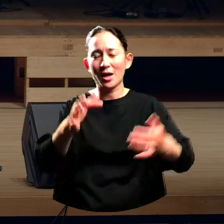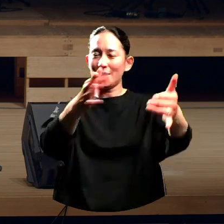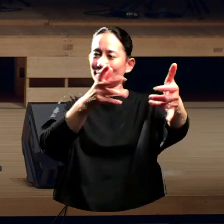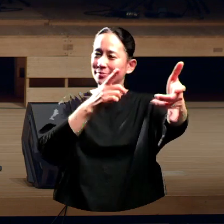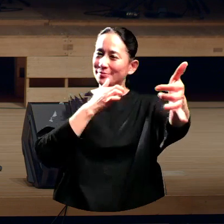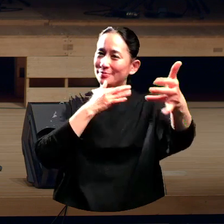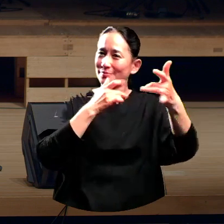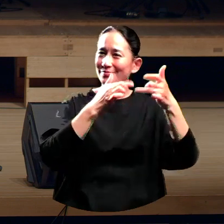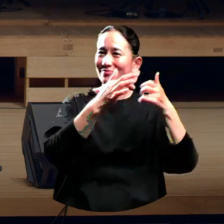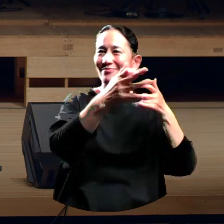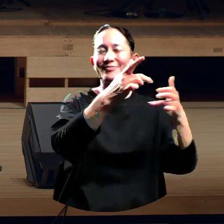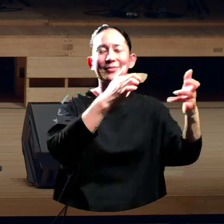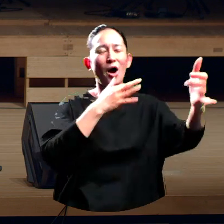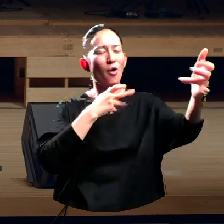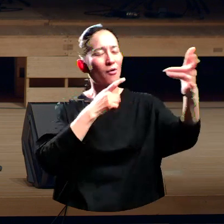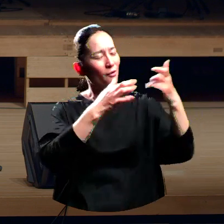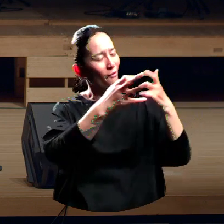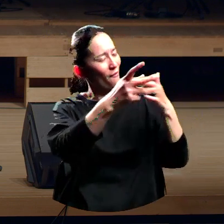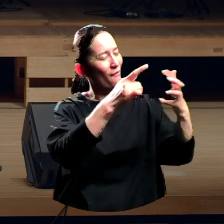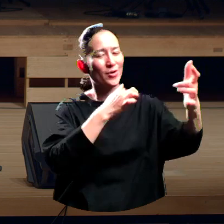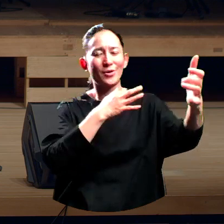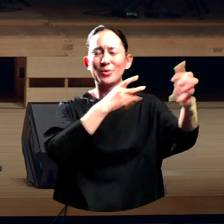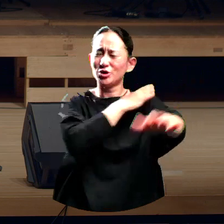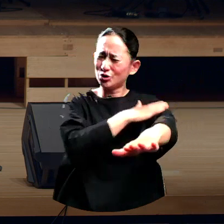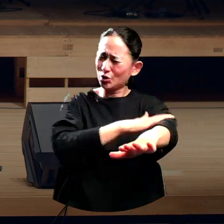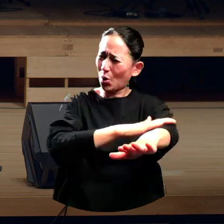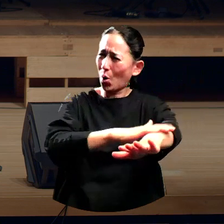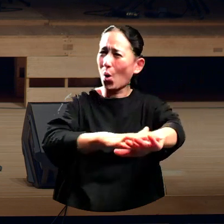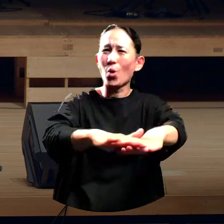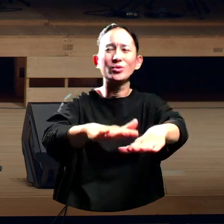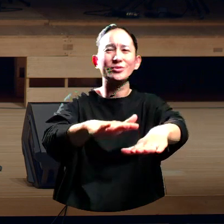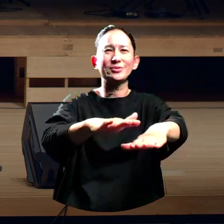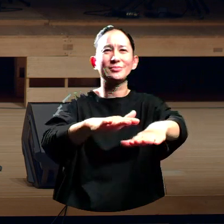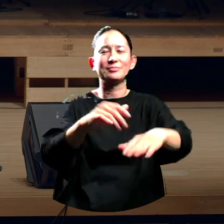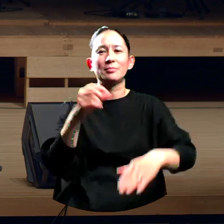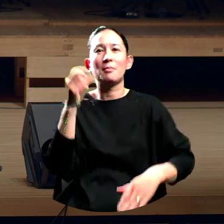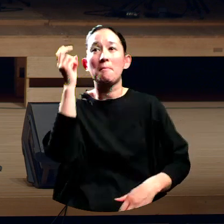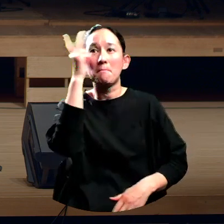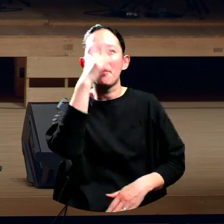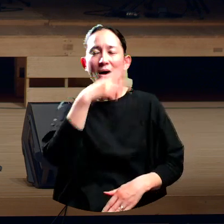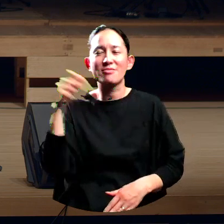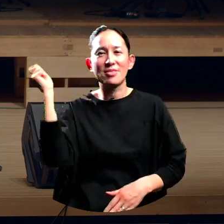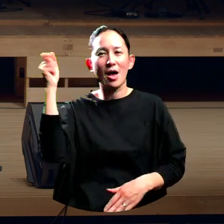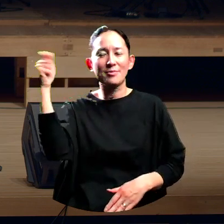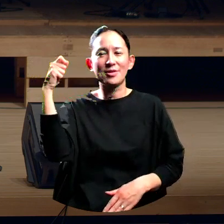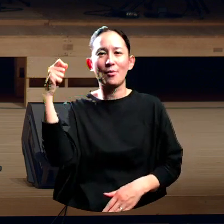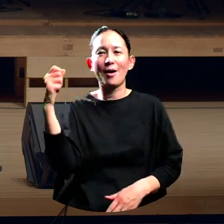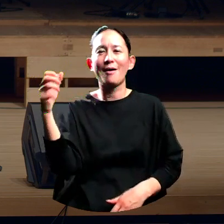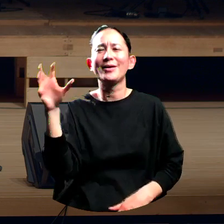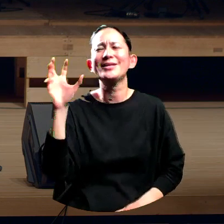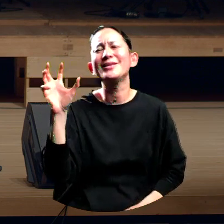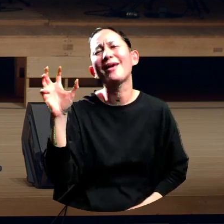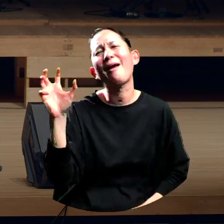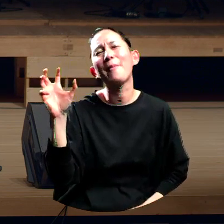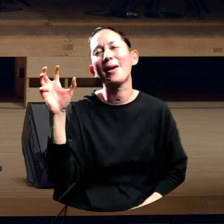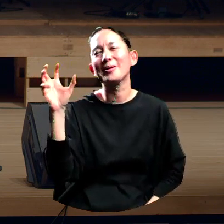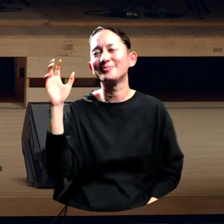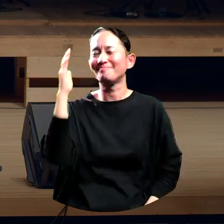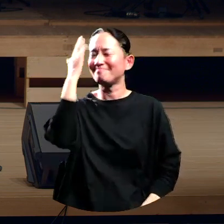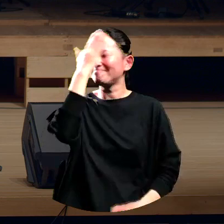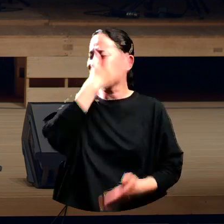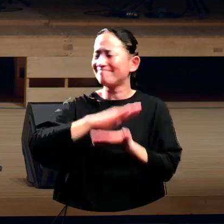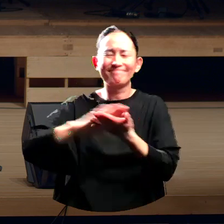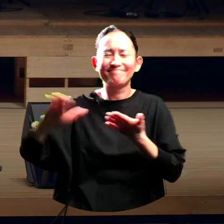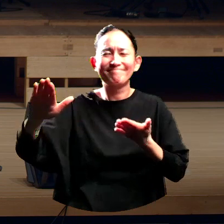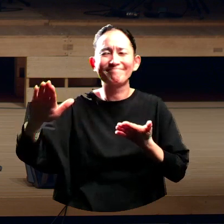でる優れたミュージシャンでもあります。 He also was a great musician. しかもダビデはイケメンだったって。 And also very handsome. もうそんな火の